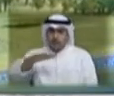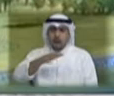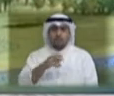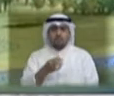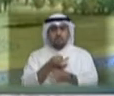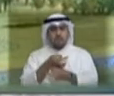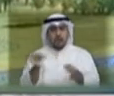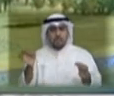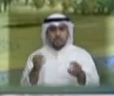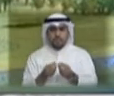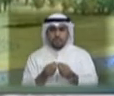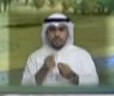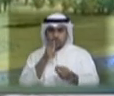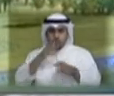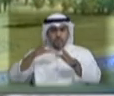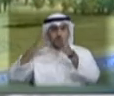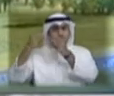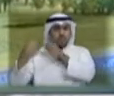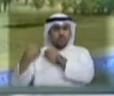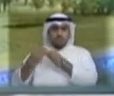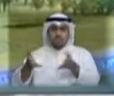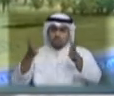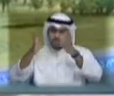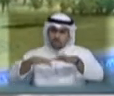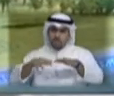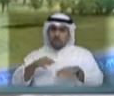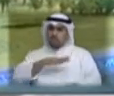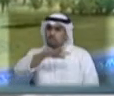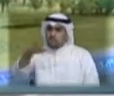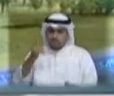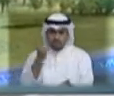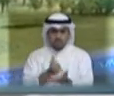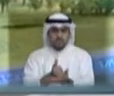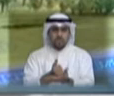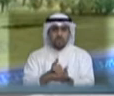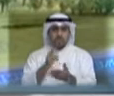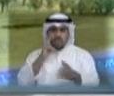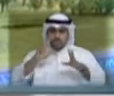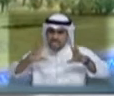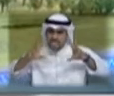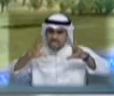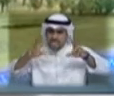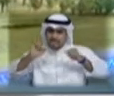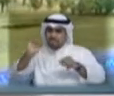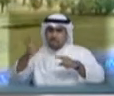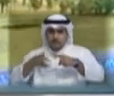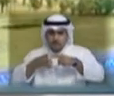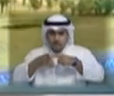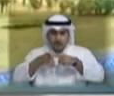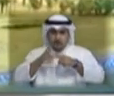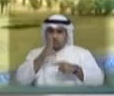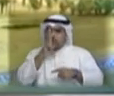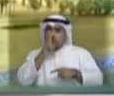البحرية. أشكر كل من قام بهذا العمل، ولله الحمد كل من قابلته هم من